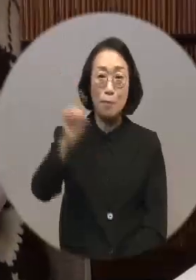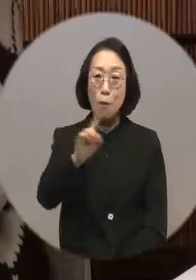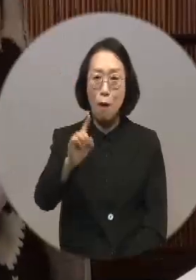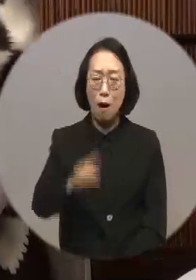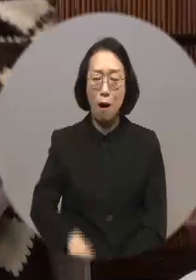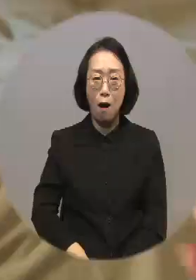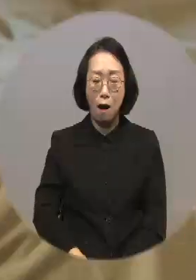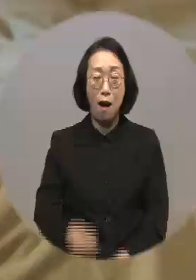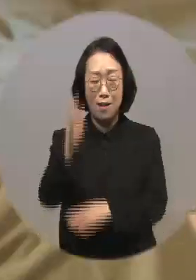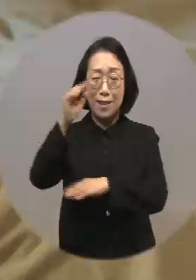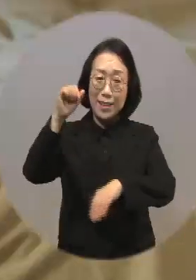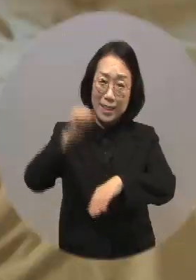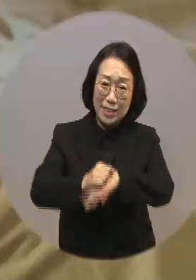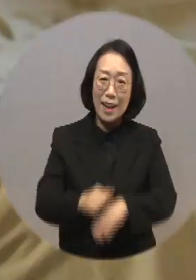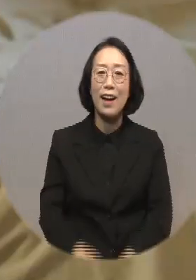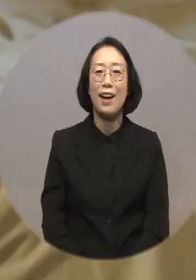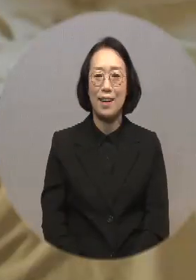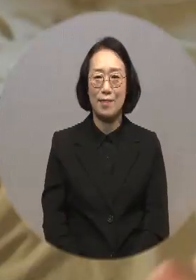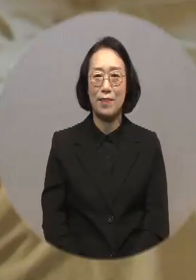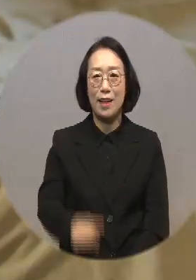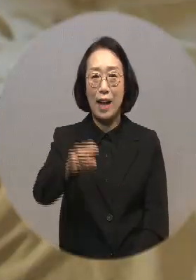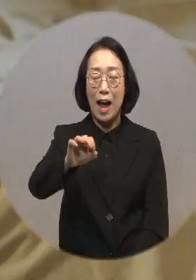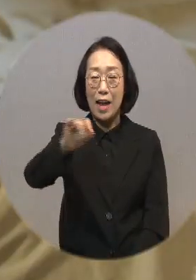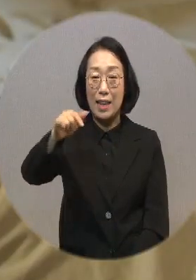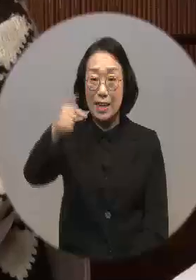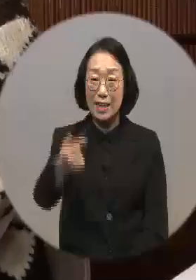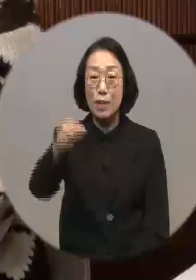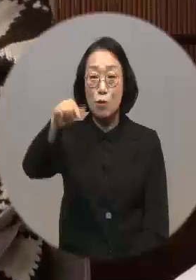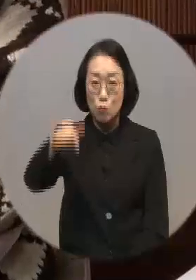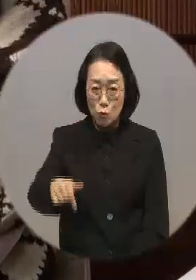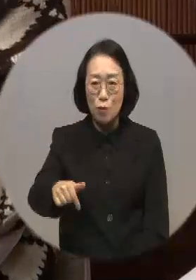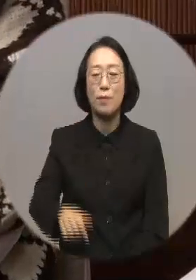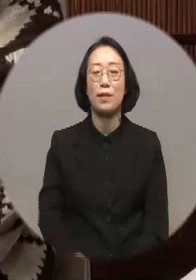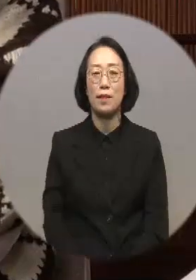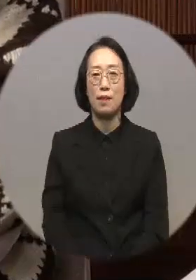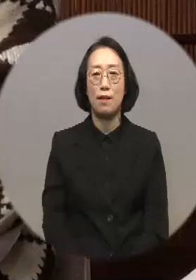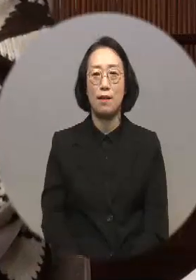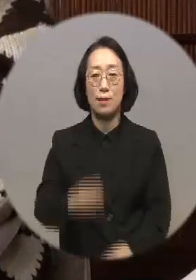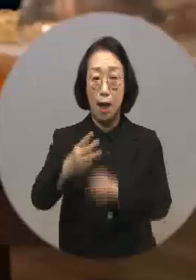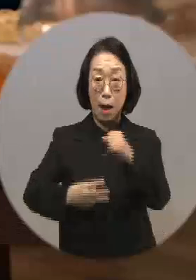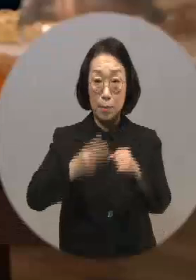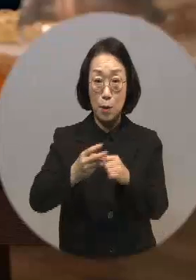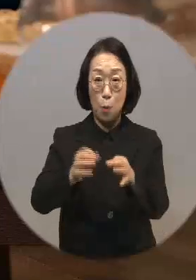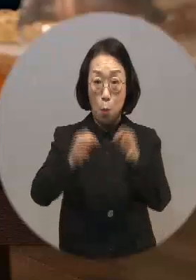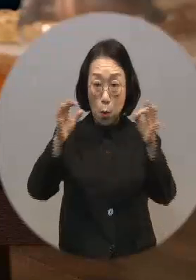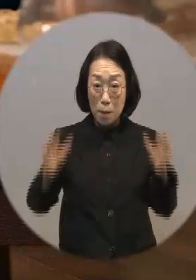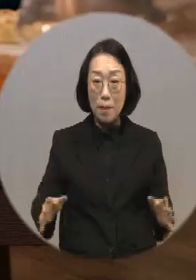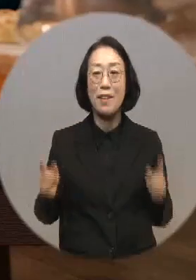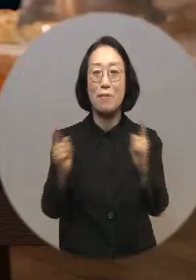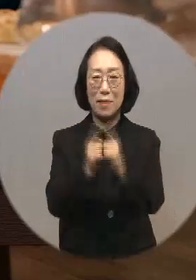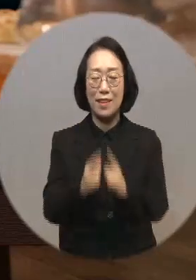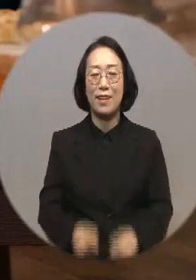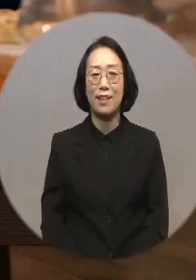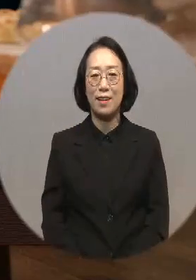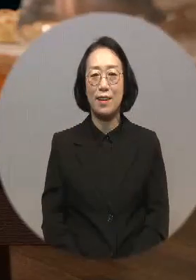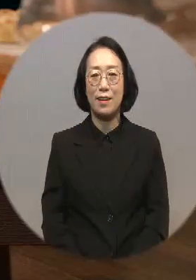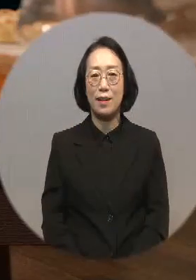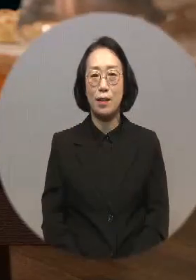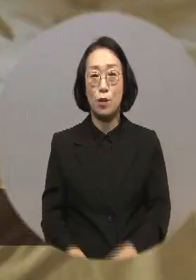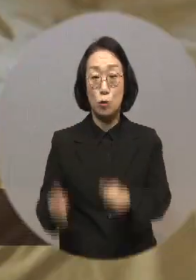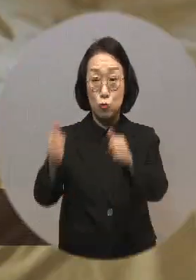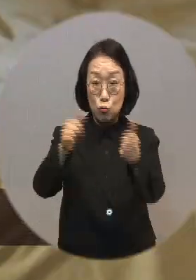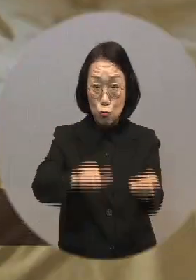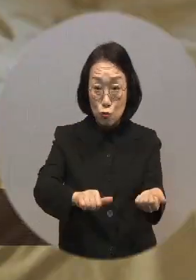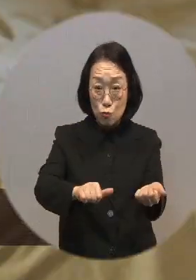모셨습니다. 네, 안녕하세요. 고고학자 강인욱입니다. 몇 년 만에 배워요. 네, 한 3, 4년? 네. 그렇죠. 이렇게 어떻게 보면은